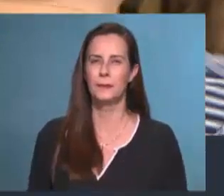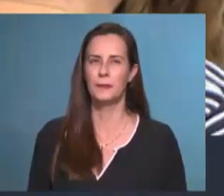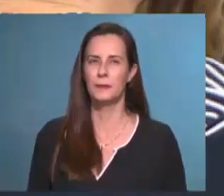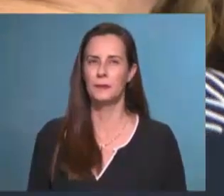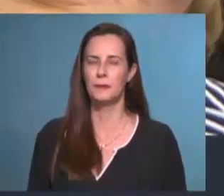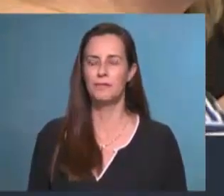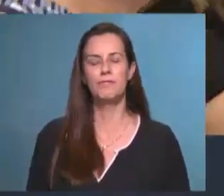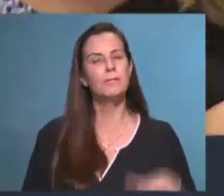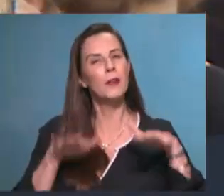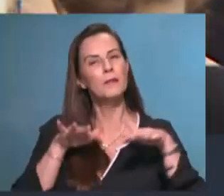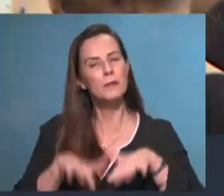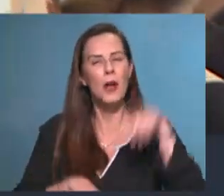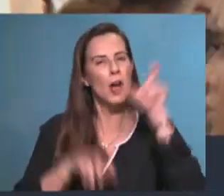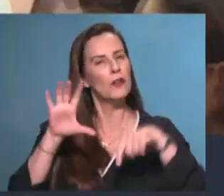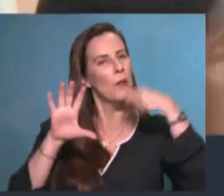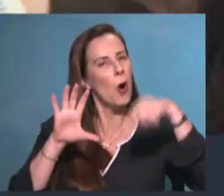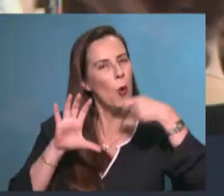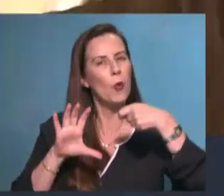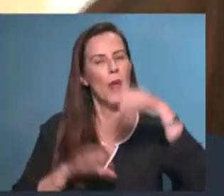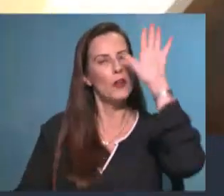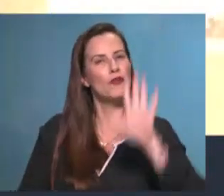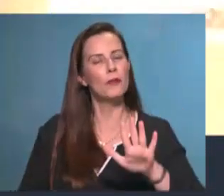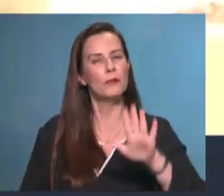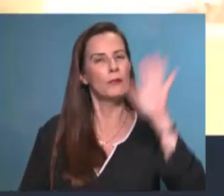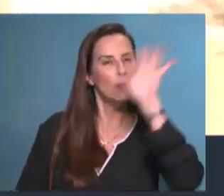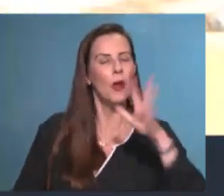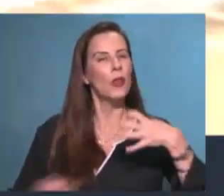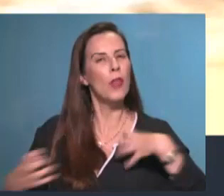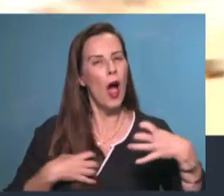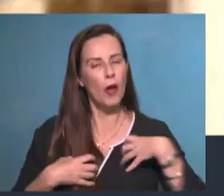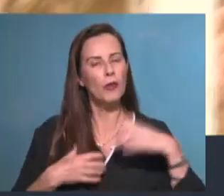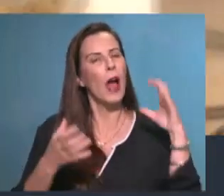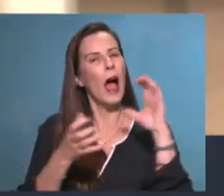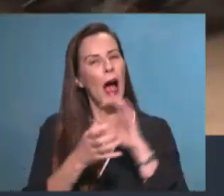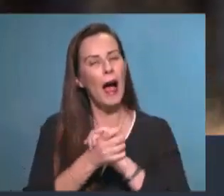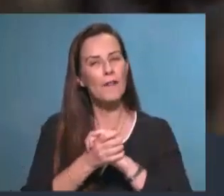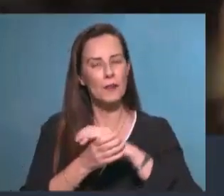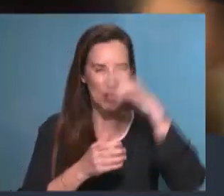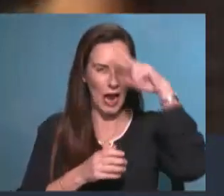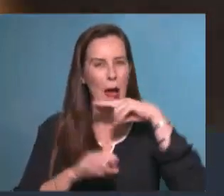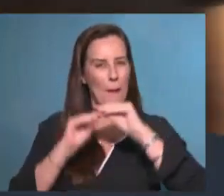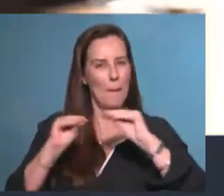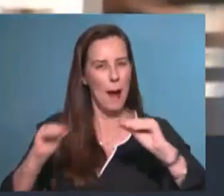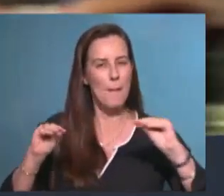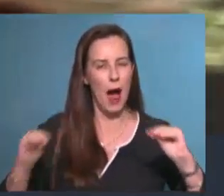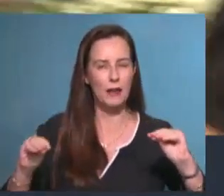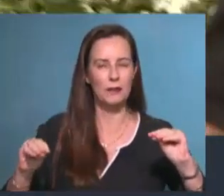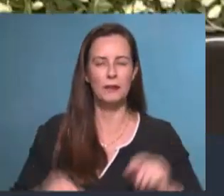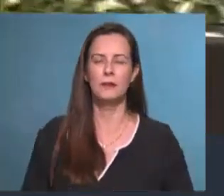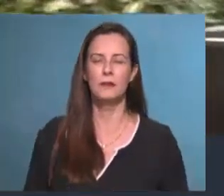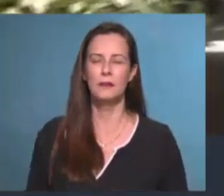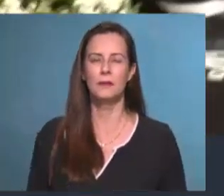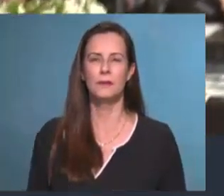בין המלווים, אנשי קולנוע, טלוויזיה ותיאטרון, חבריו של הבמאי אבי נשר, אביו של ארי.